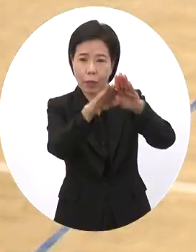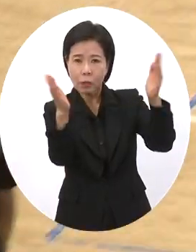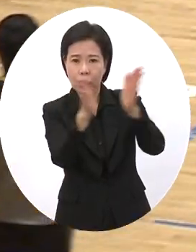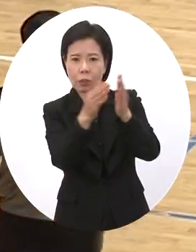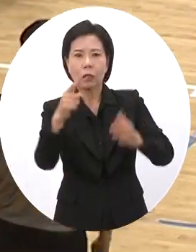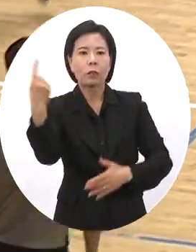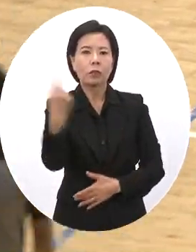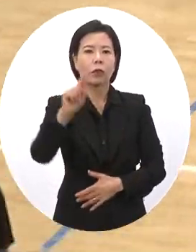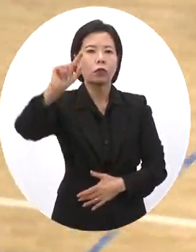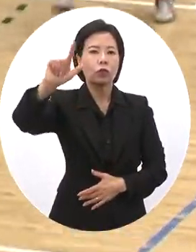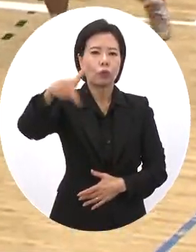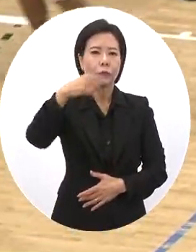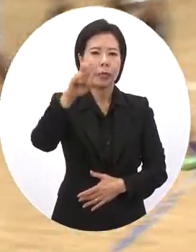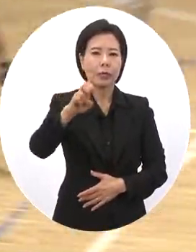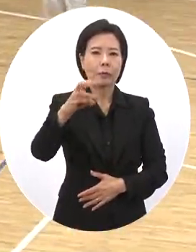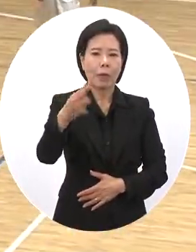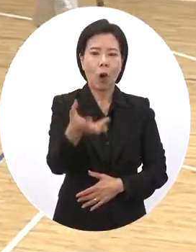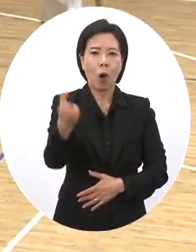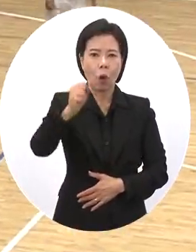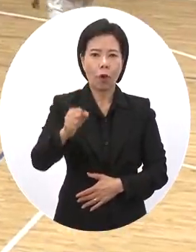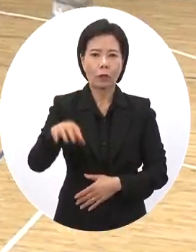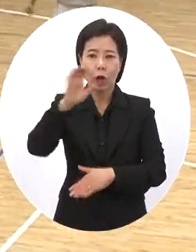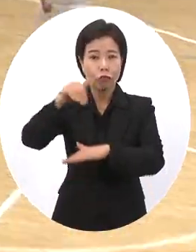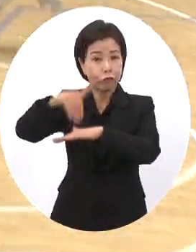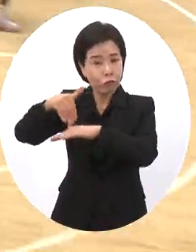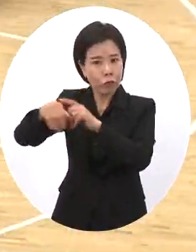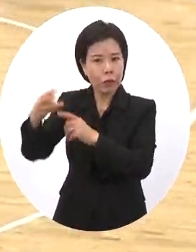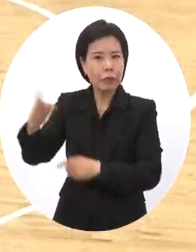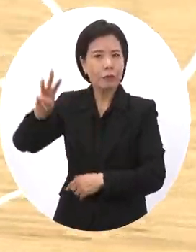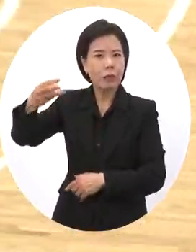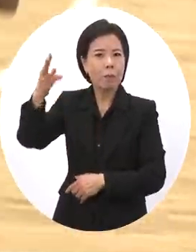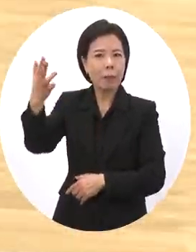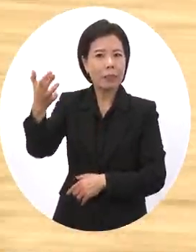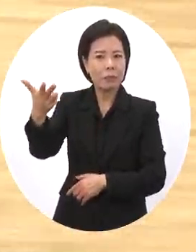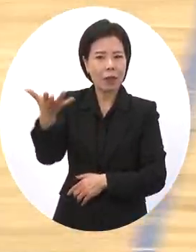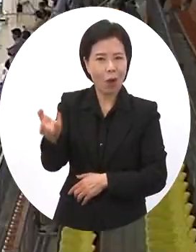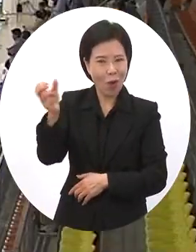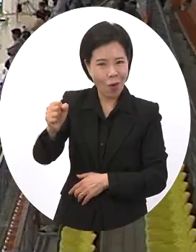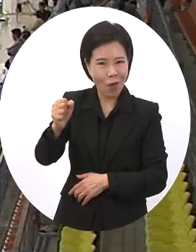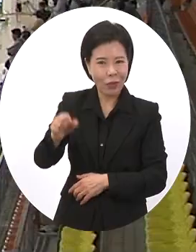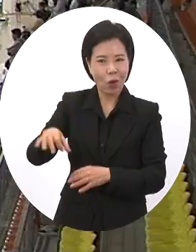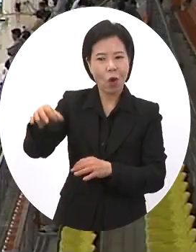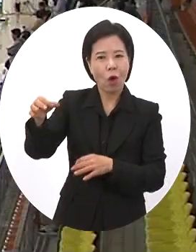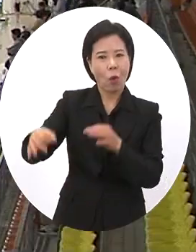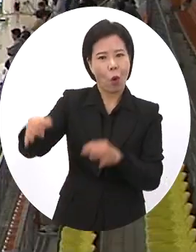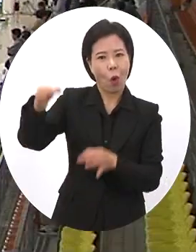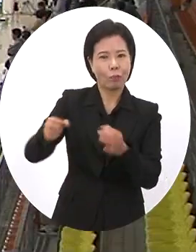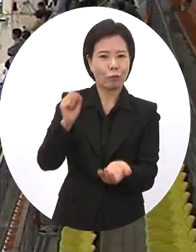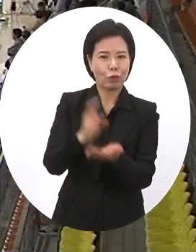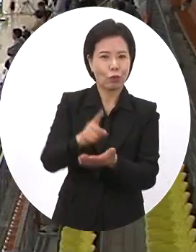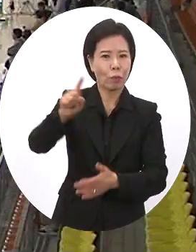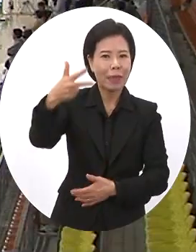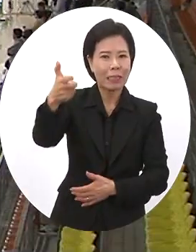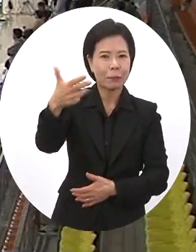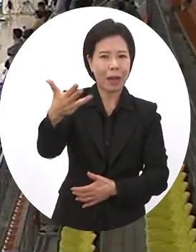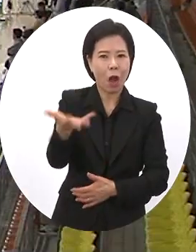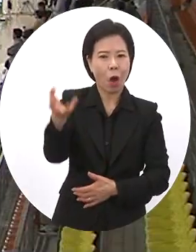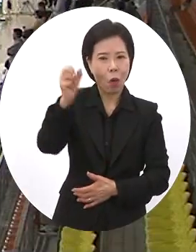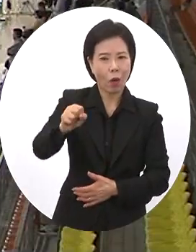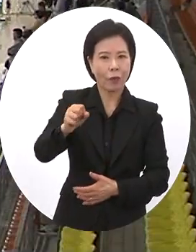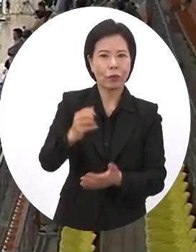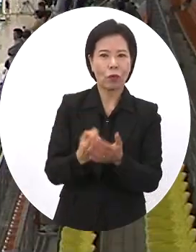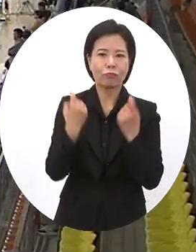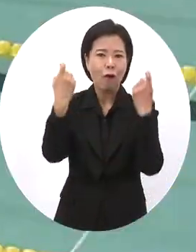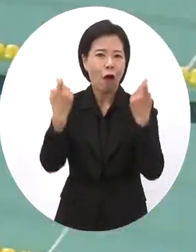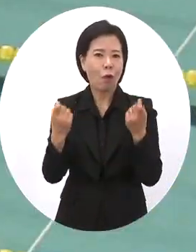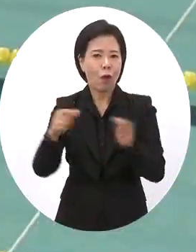통해 1,623억 원, 전지훈련 3,387억 원, 프로축구 178억 원, 골프